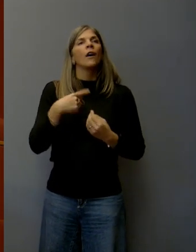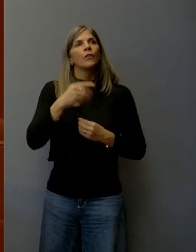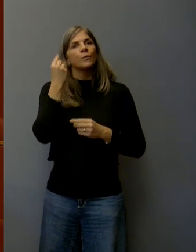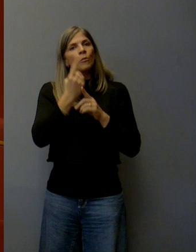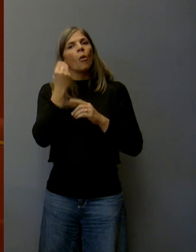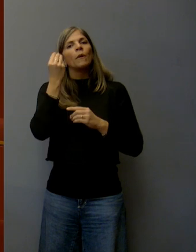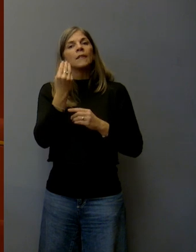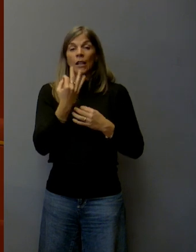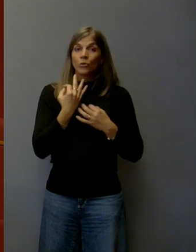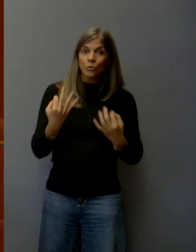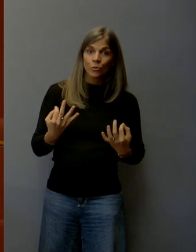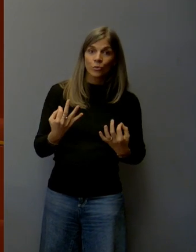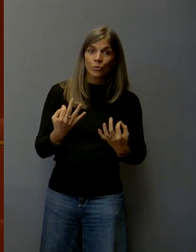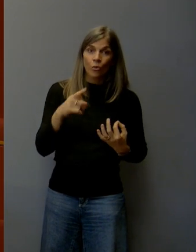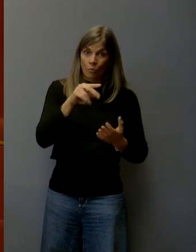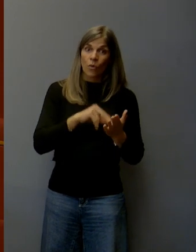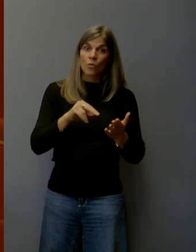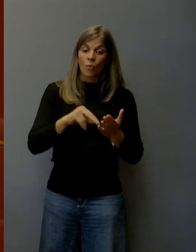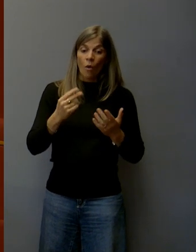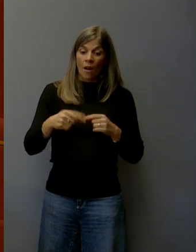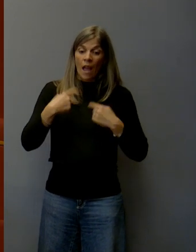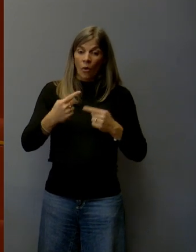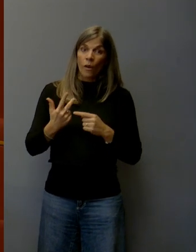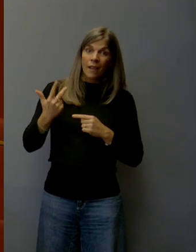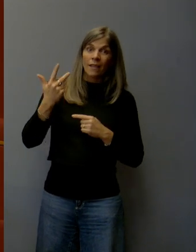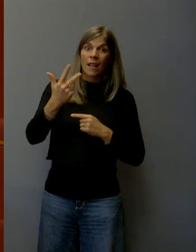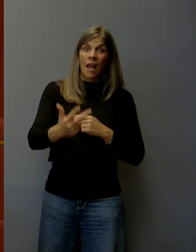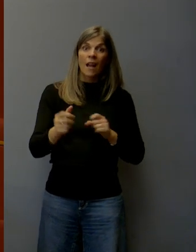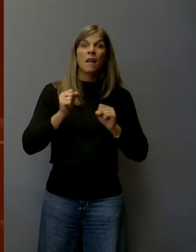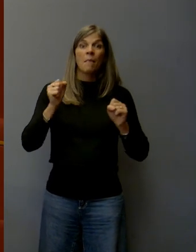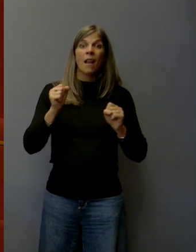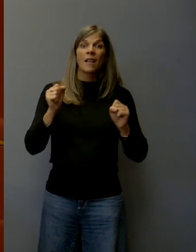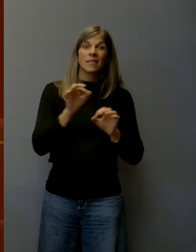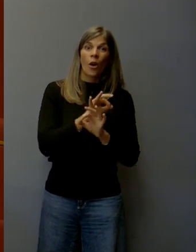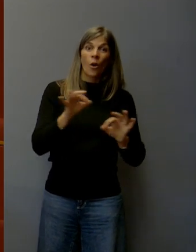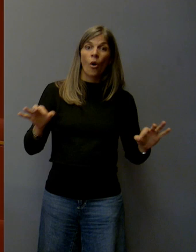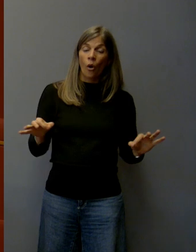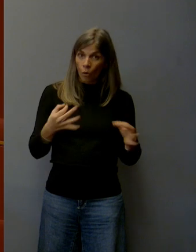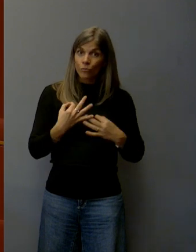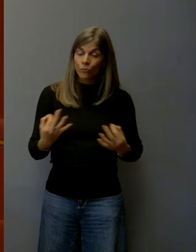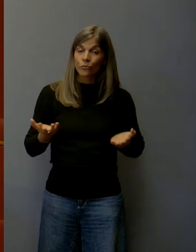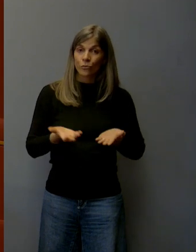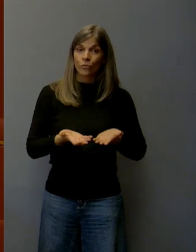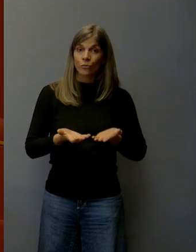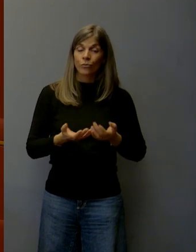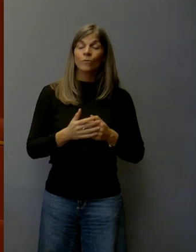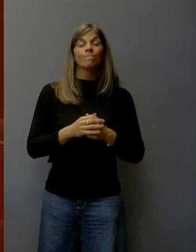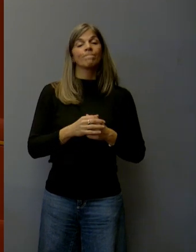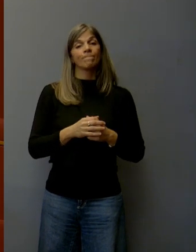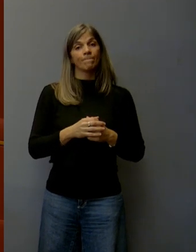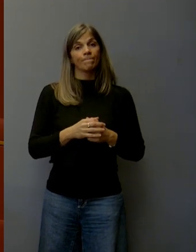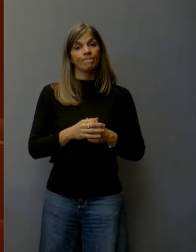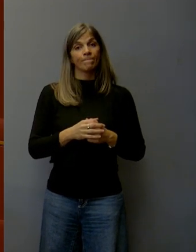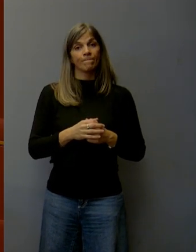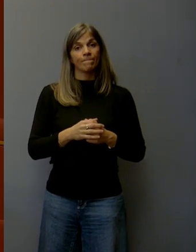che queste scuole possano nei prossimi tre anni visto che non è inserito nel Piano Triennale rimanere senza questo